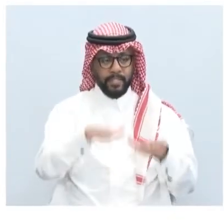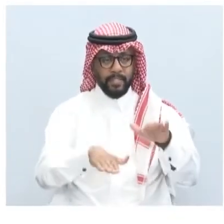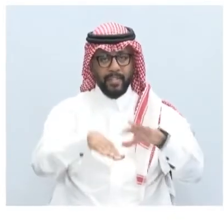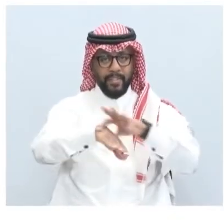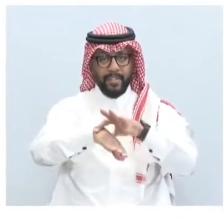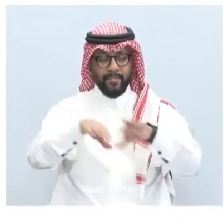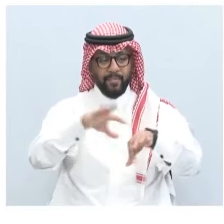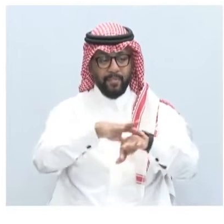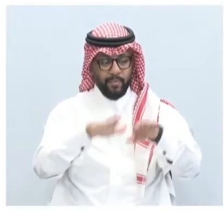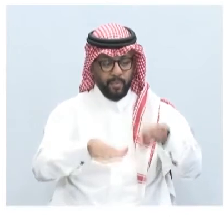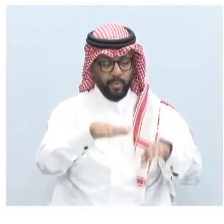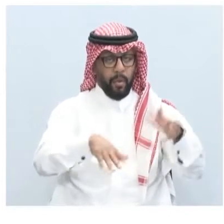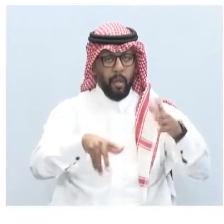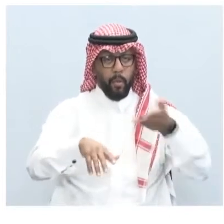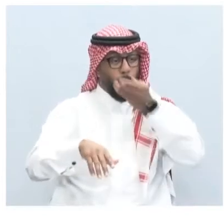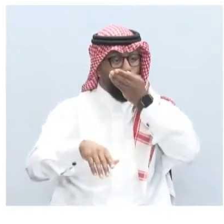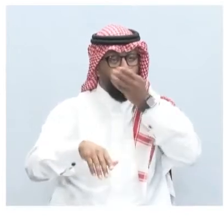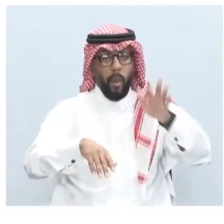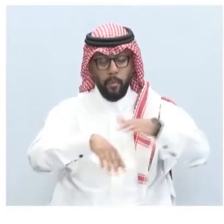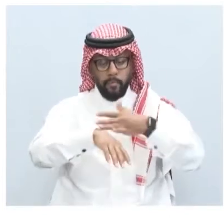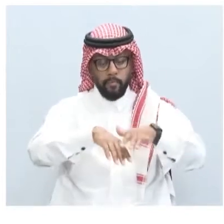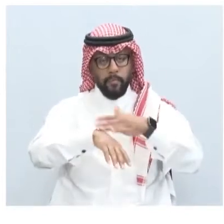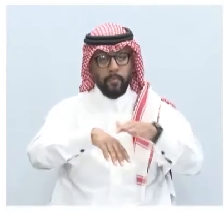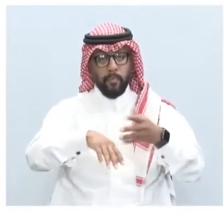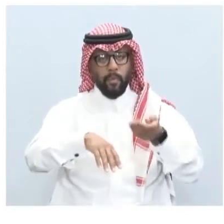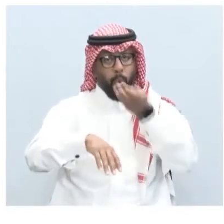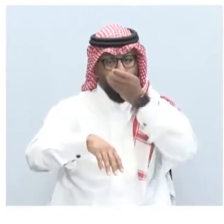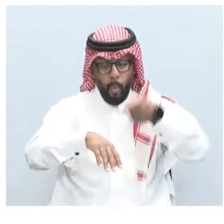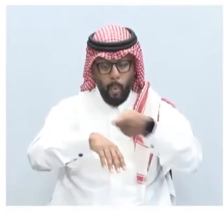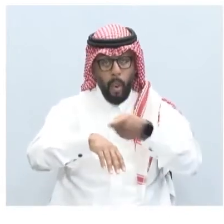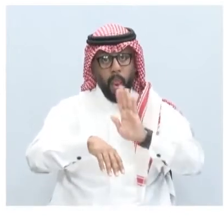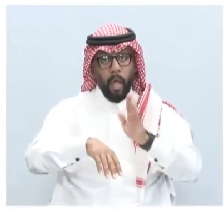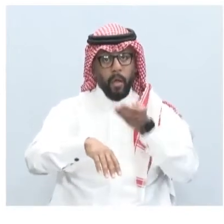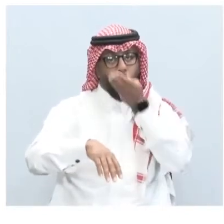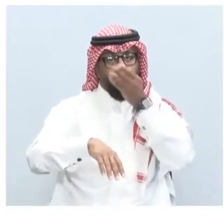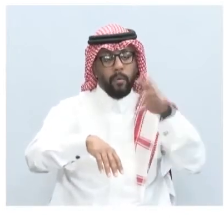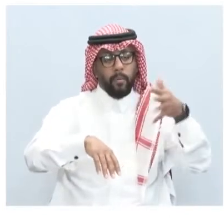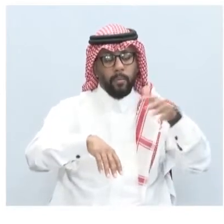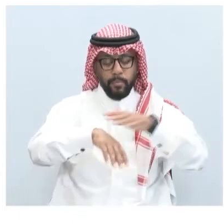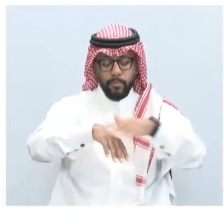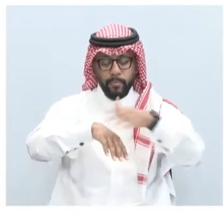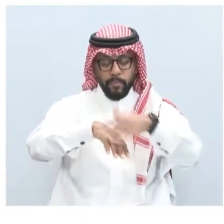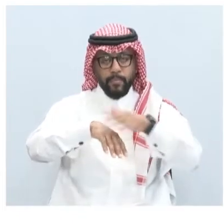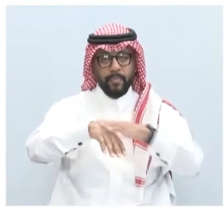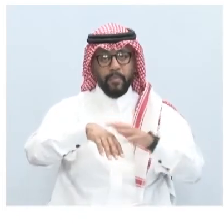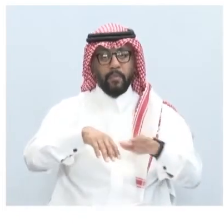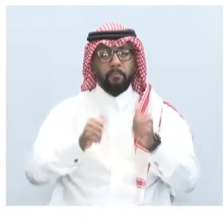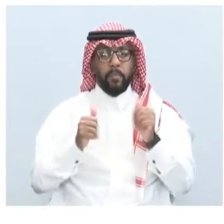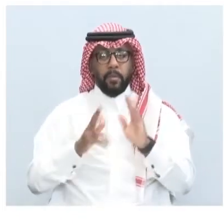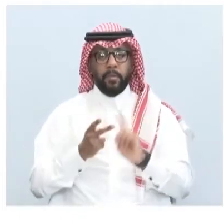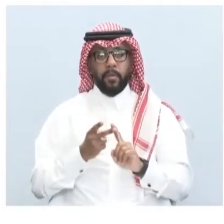بالجزمه والجوربين وهو ما يعرف بالشراب والدليل حديث بلا رضي الله عنه